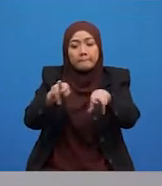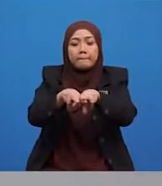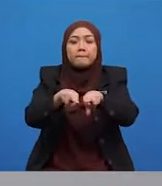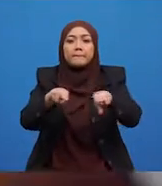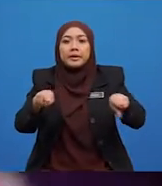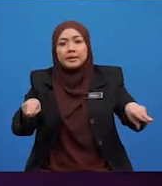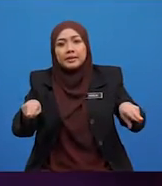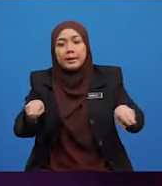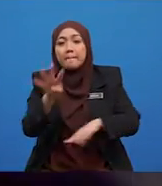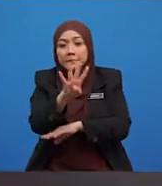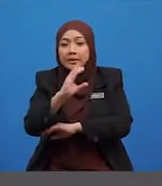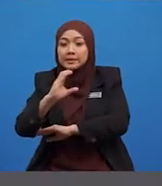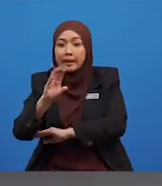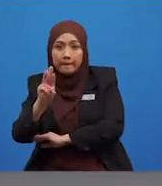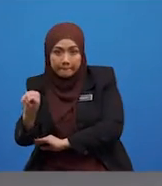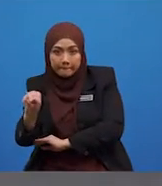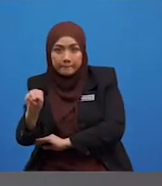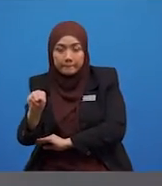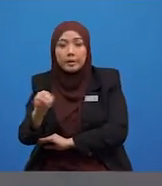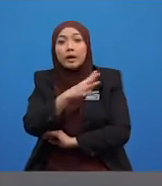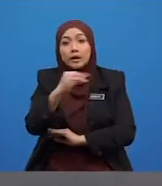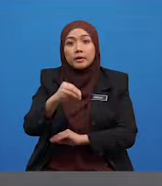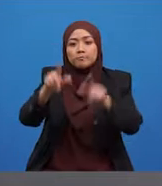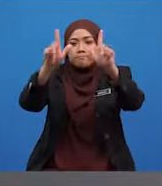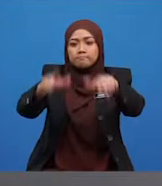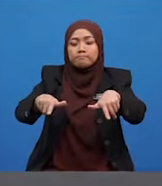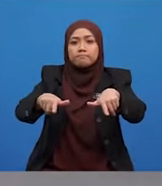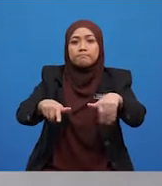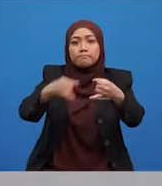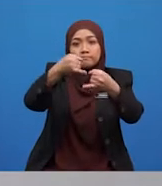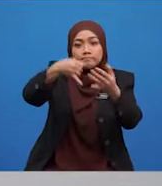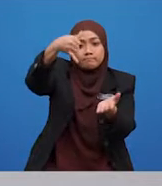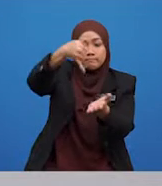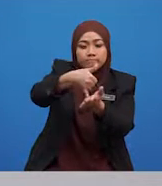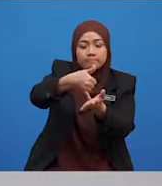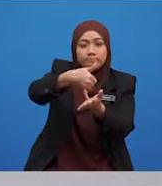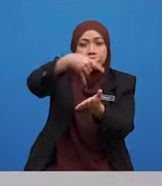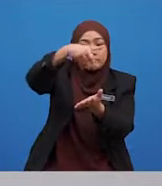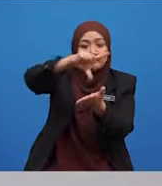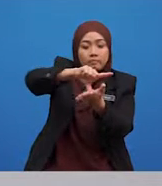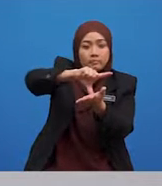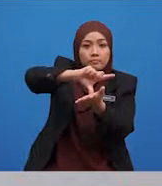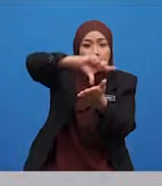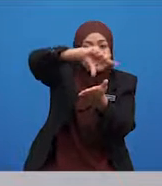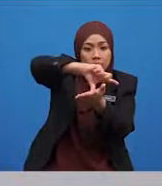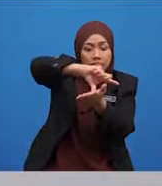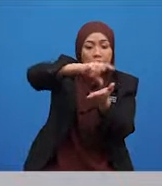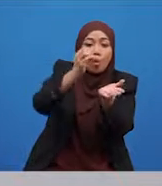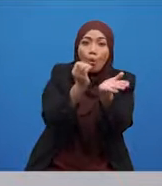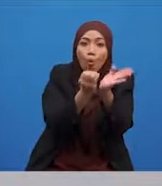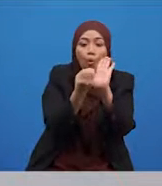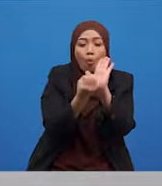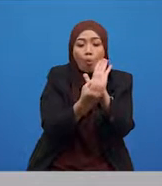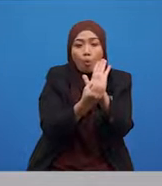pembaris. Langkah terakhir, letakkan hujung tajam jangka lukis pada titik O